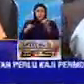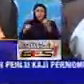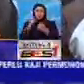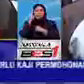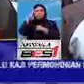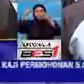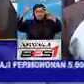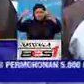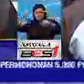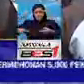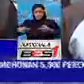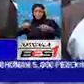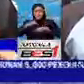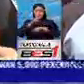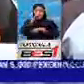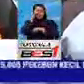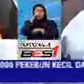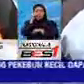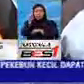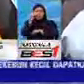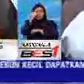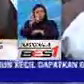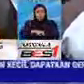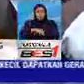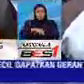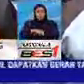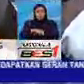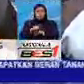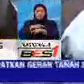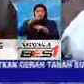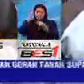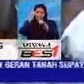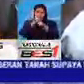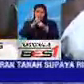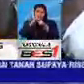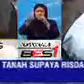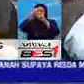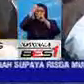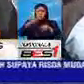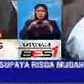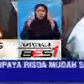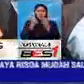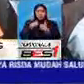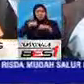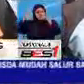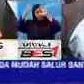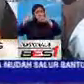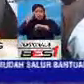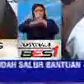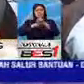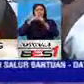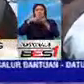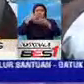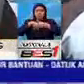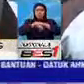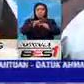Terengganu pada 23 Har bulan 4 nanti untuk menutukkan juara kumpulan dan kita berharap supaya pada tahun ni kita boleh melangkah sampai ke final